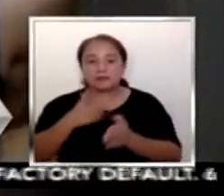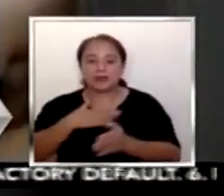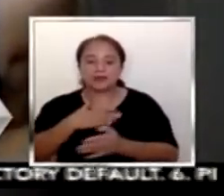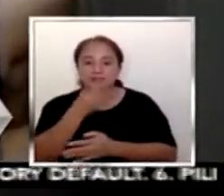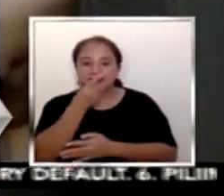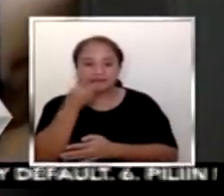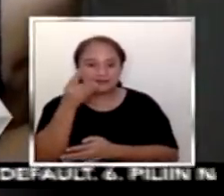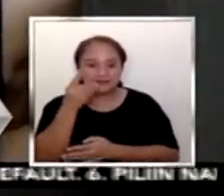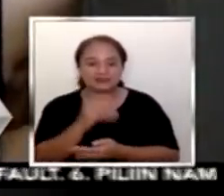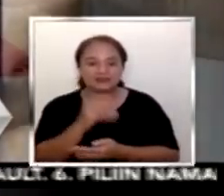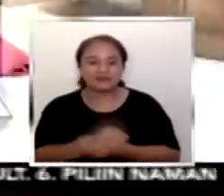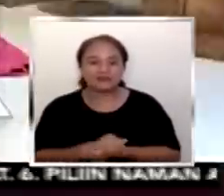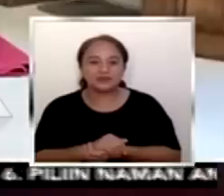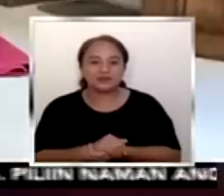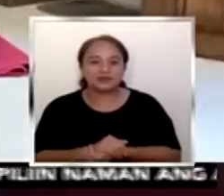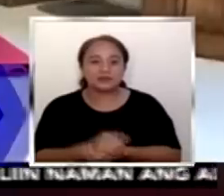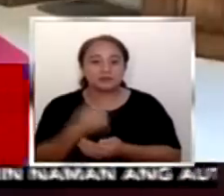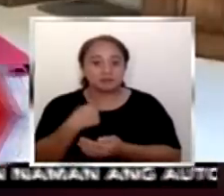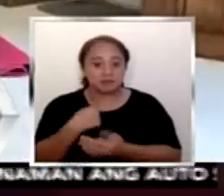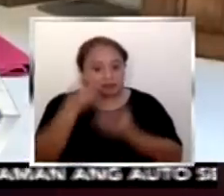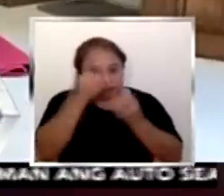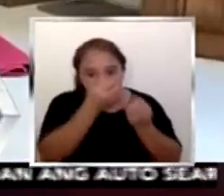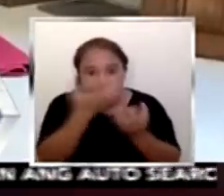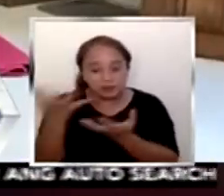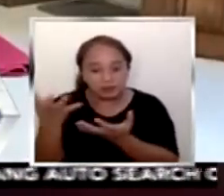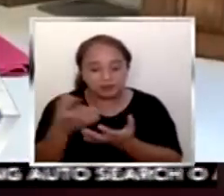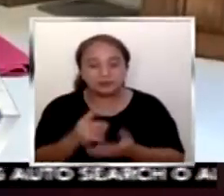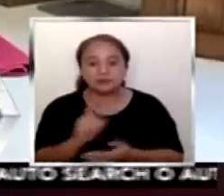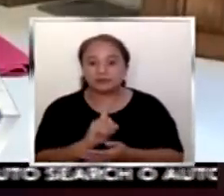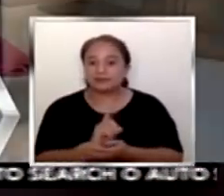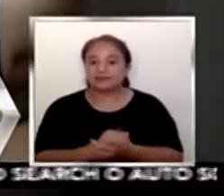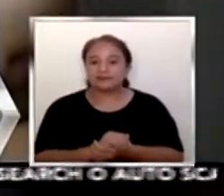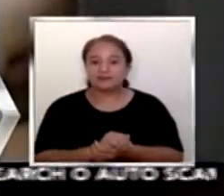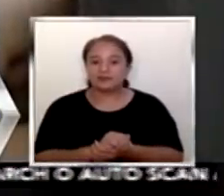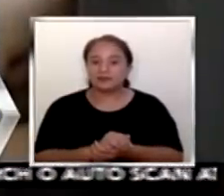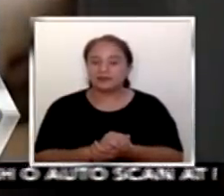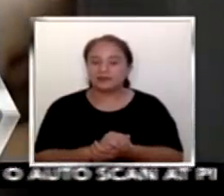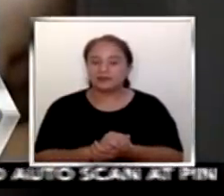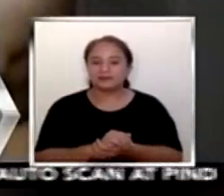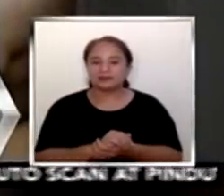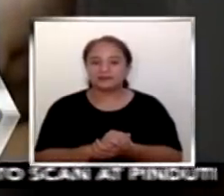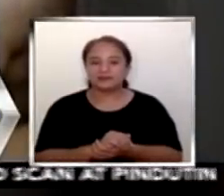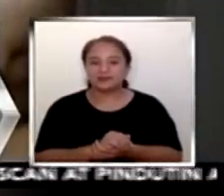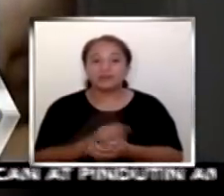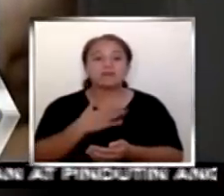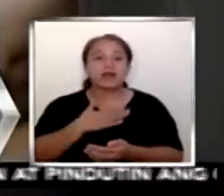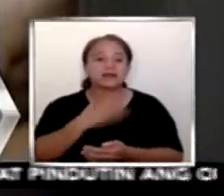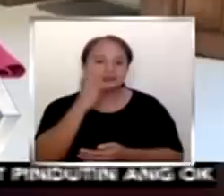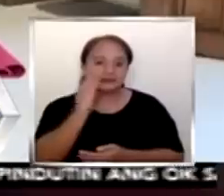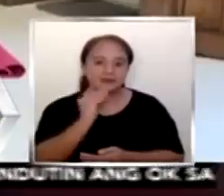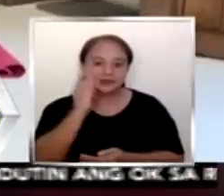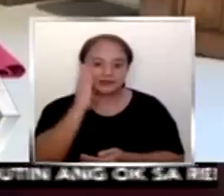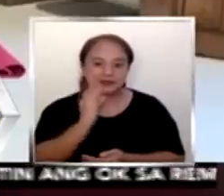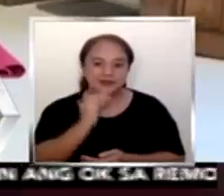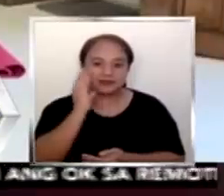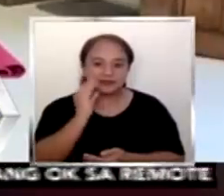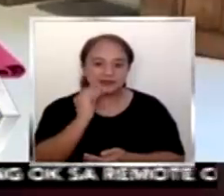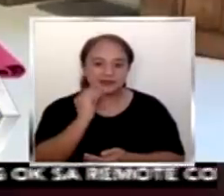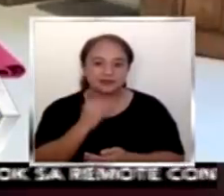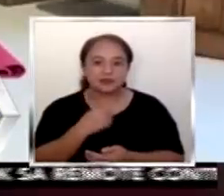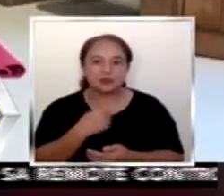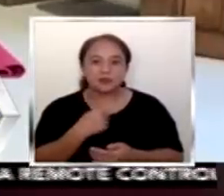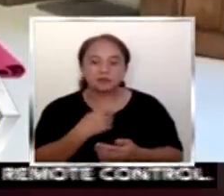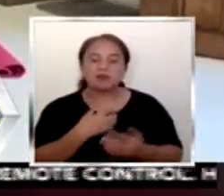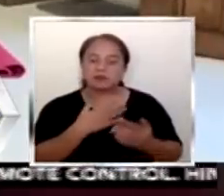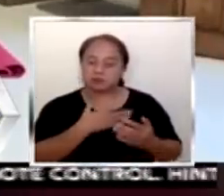Kasi ang sinasabi ko sa kanila is ito yung experience ko, ito yung according sa research ko,